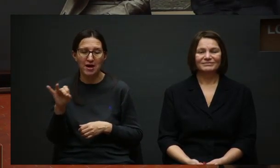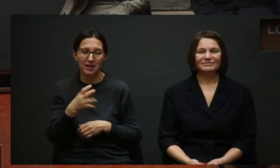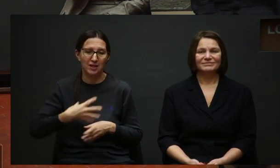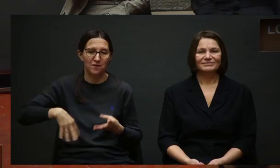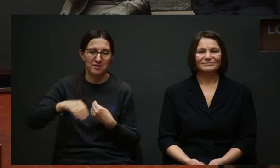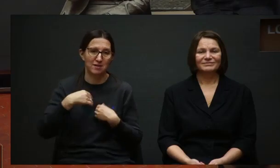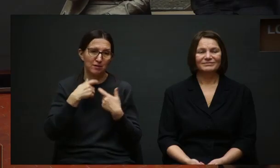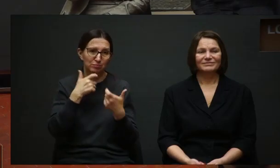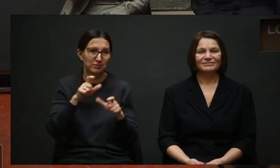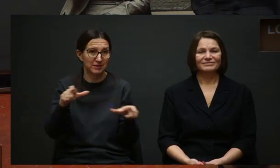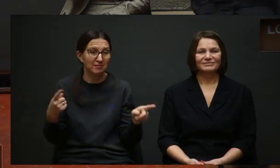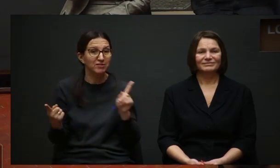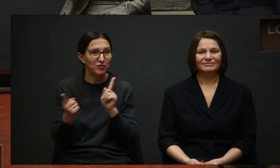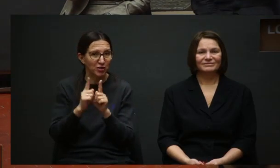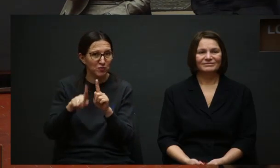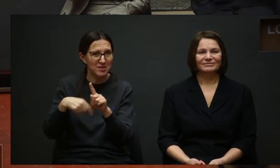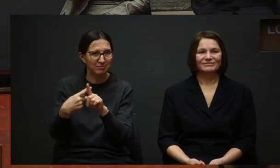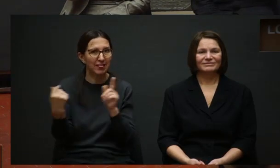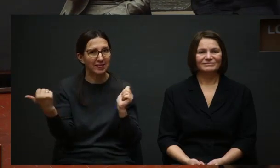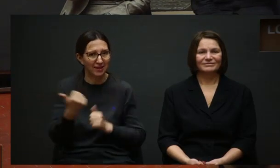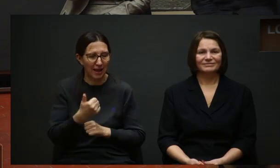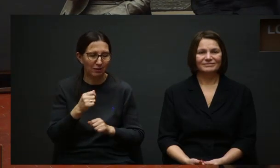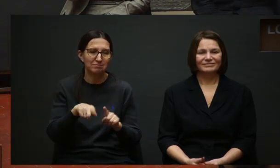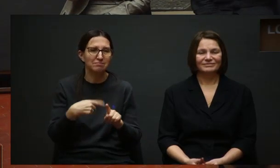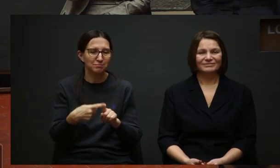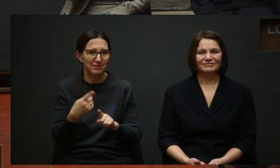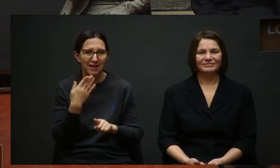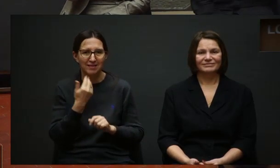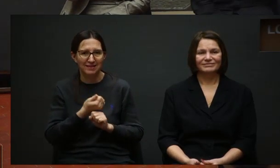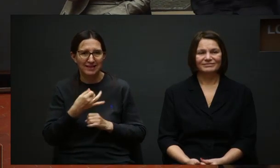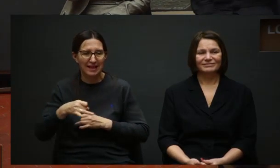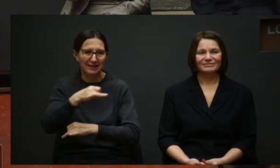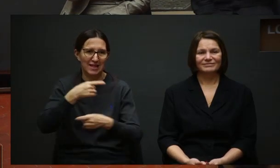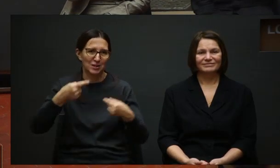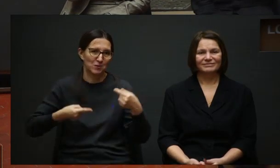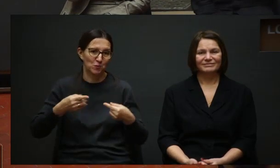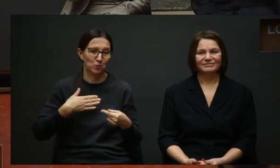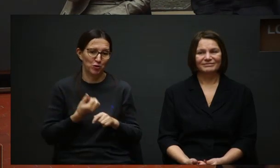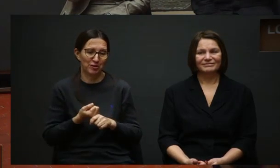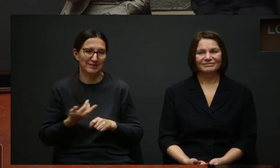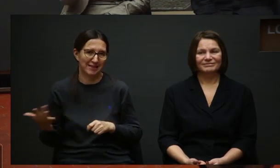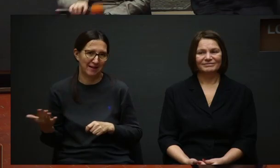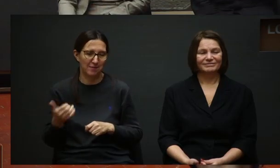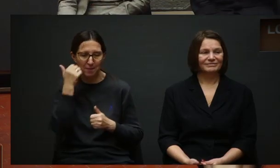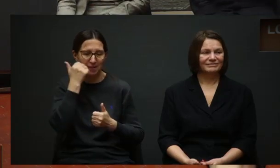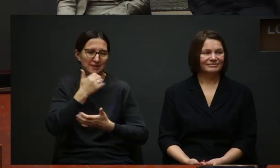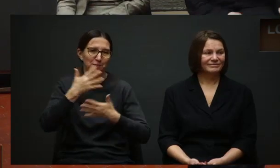зрителей. Встретимся через неделю на очередной дискуссии нашего цикла. Спасибо большое.